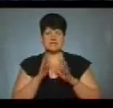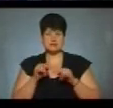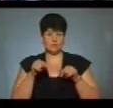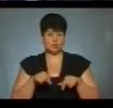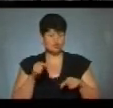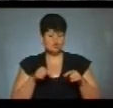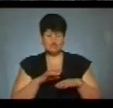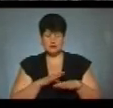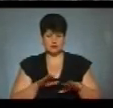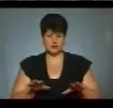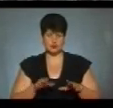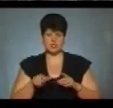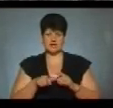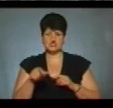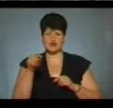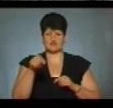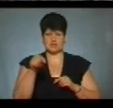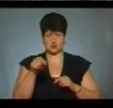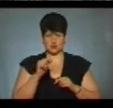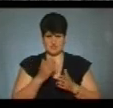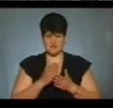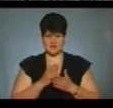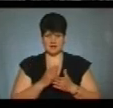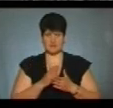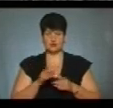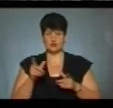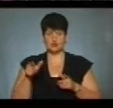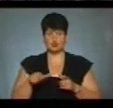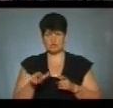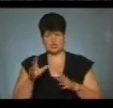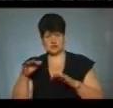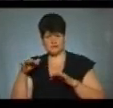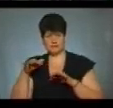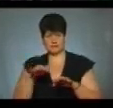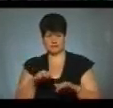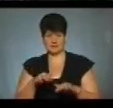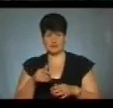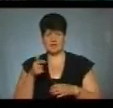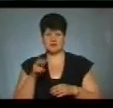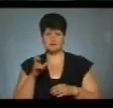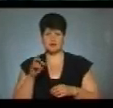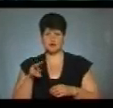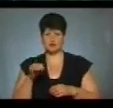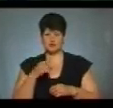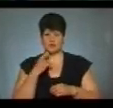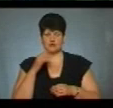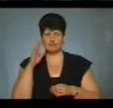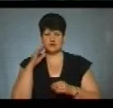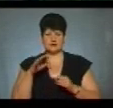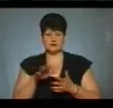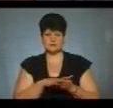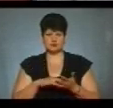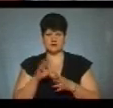майже не було. Річка аж там внизу. Там, ну якраз до річки і все й несло. Ганна Білоус каже, вода знесла всі